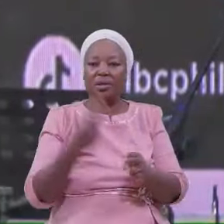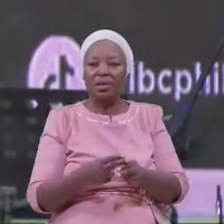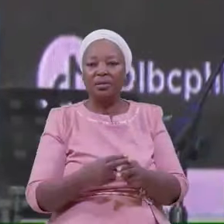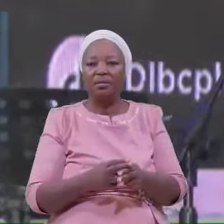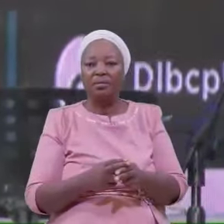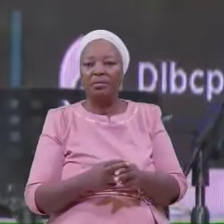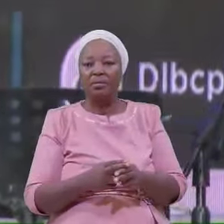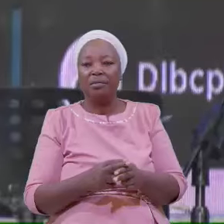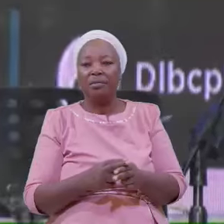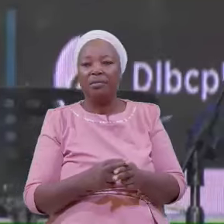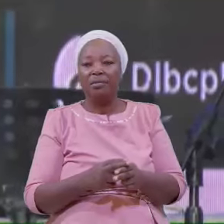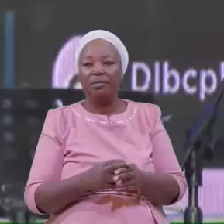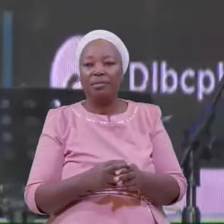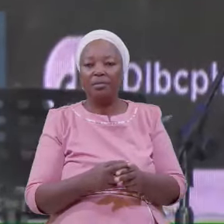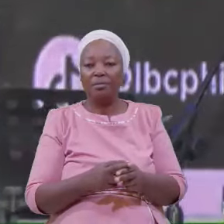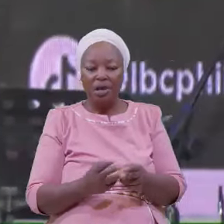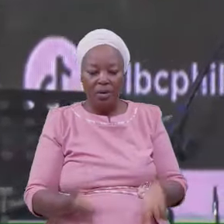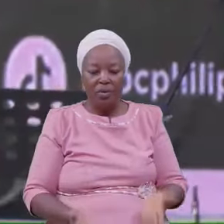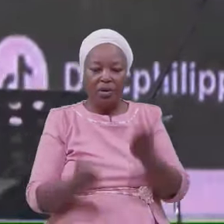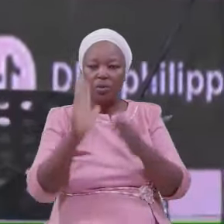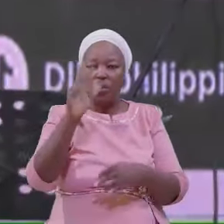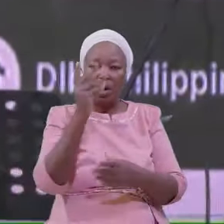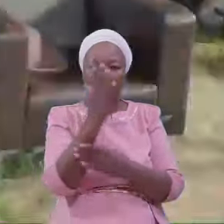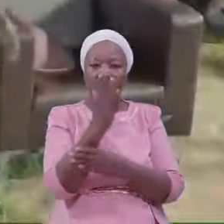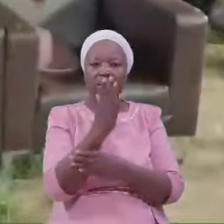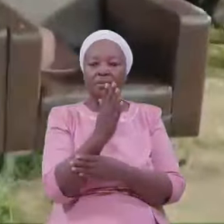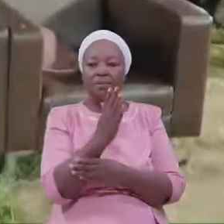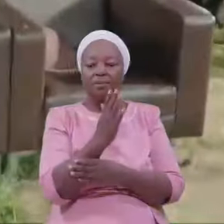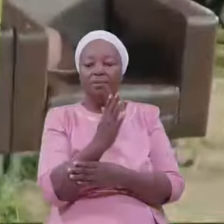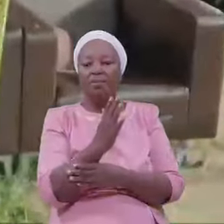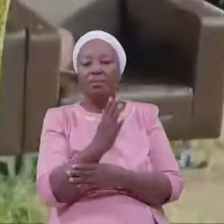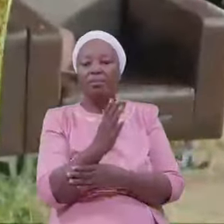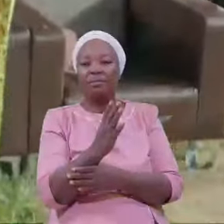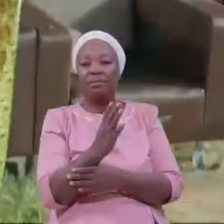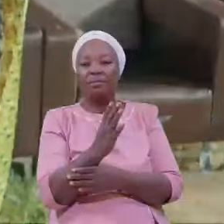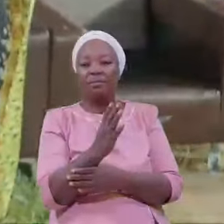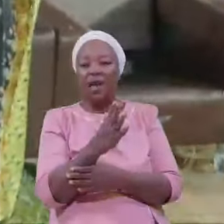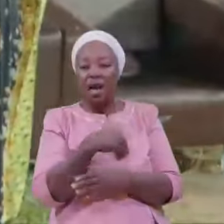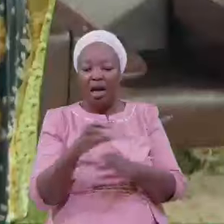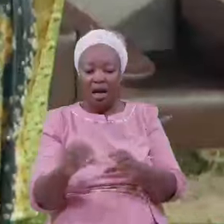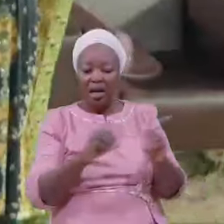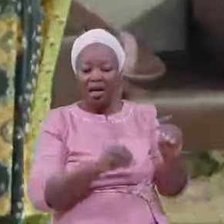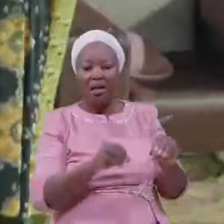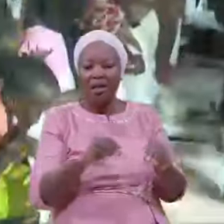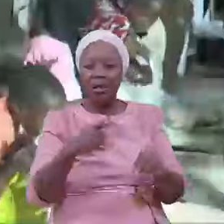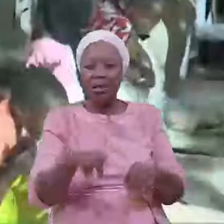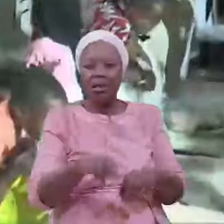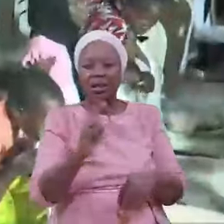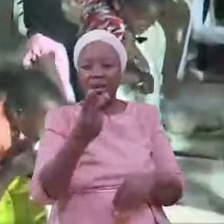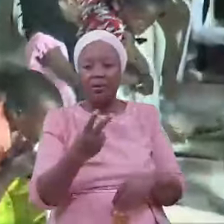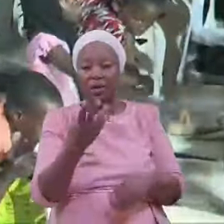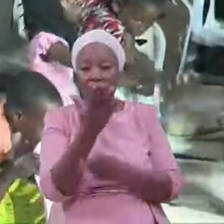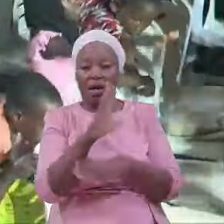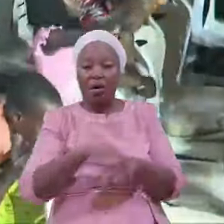ka ng Raise Panginoon. One hand, itaas ang inyong mga kamay. And lay the other hand where you have a challenge. At